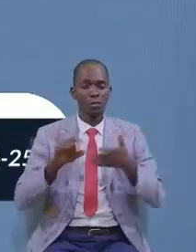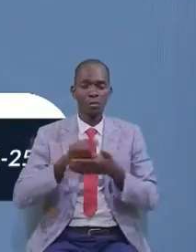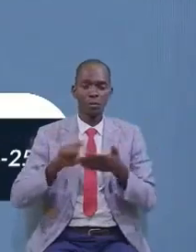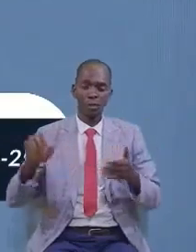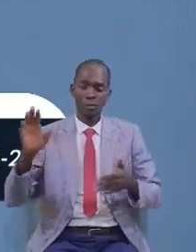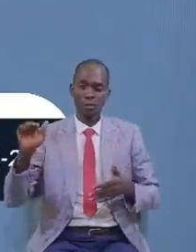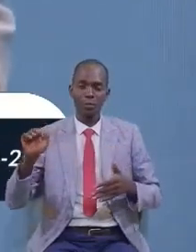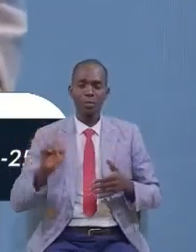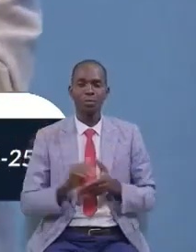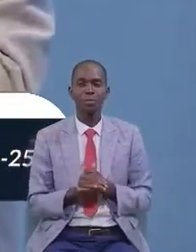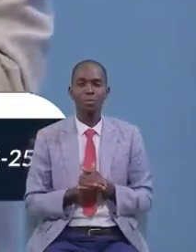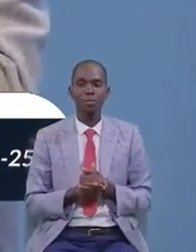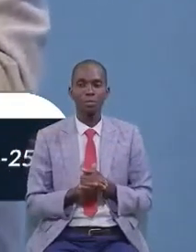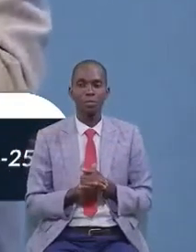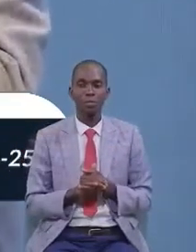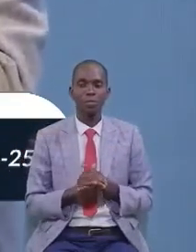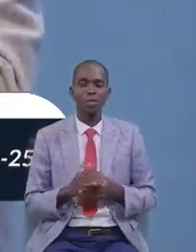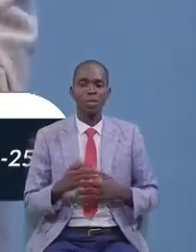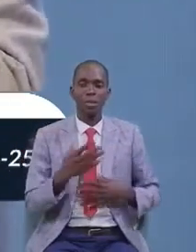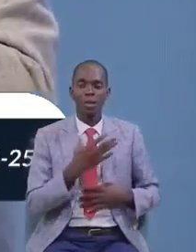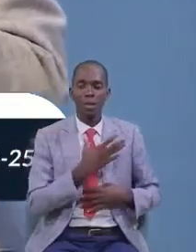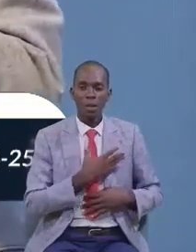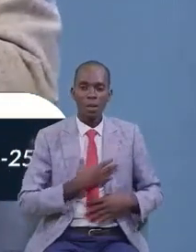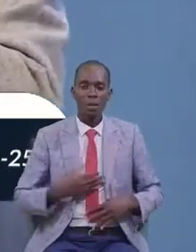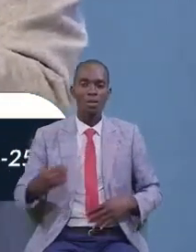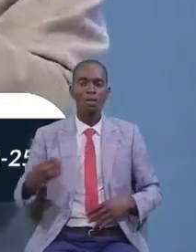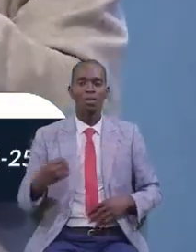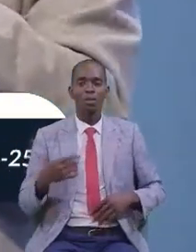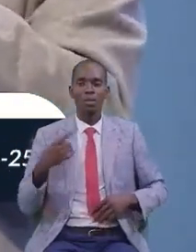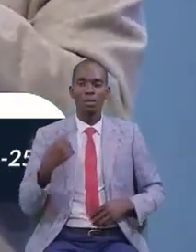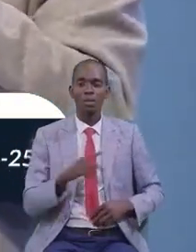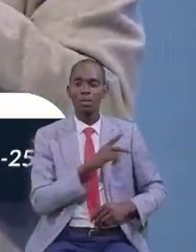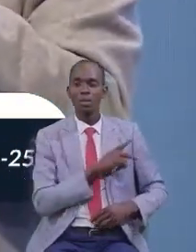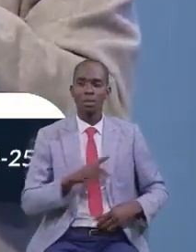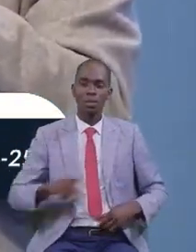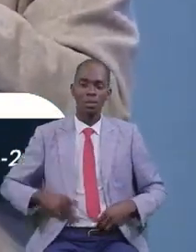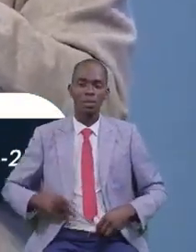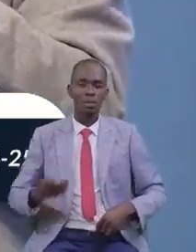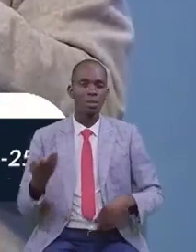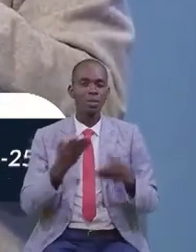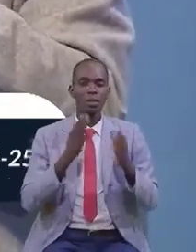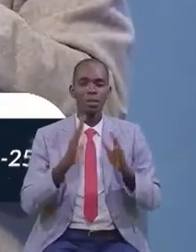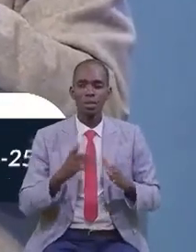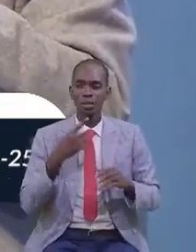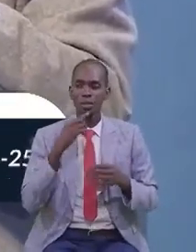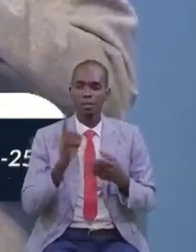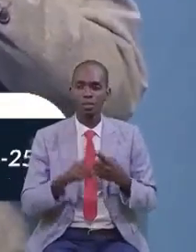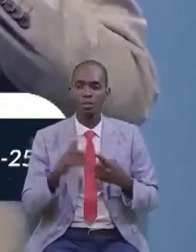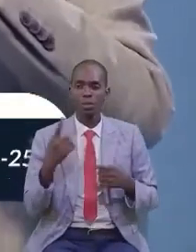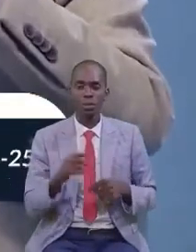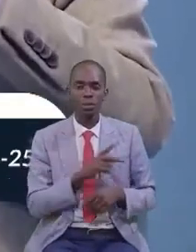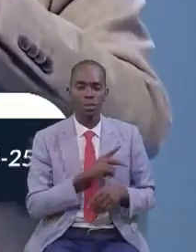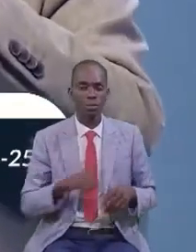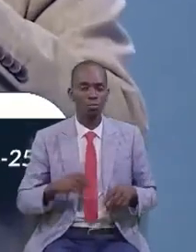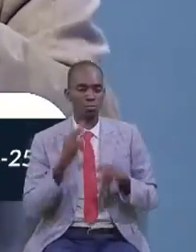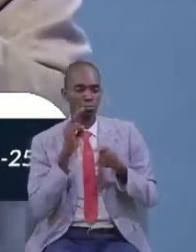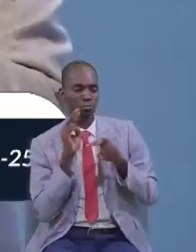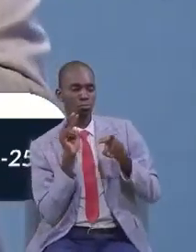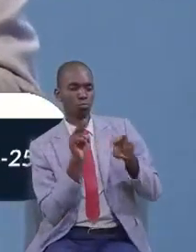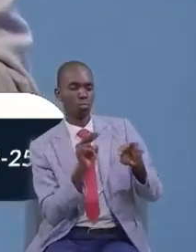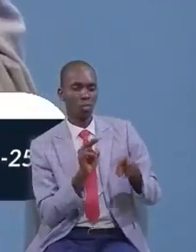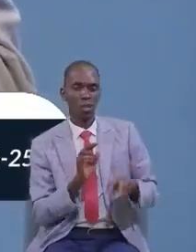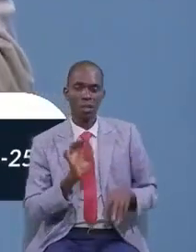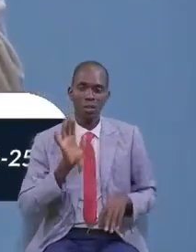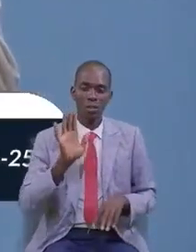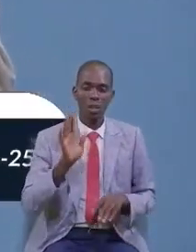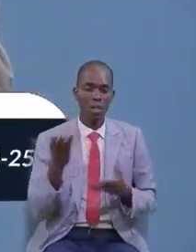సమూయేలు 15వ అధ్యాయం 15వ వచనం. The king's servant said unto the king, behold, thy servants are